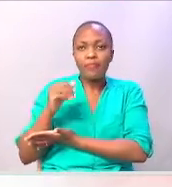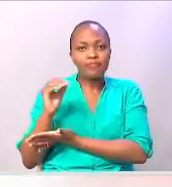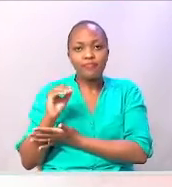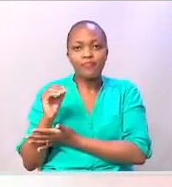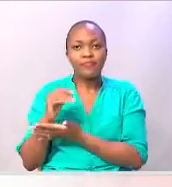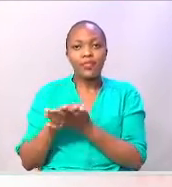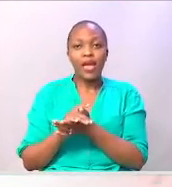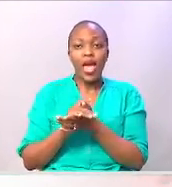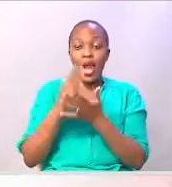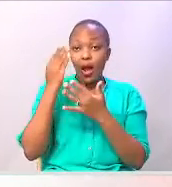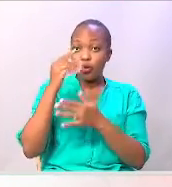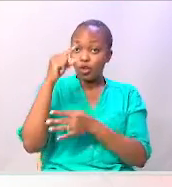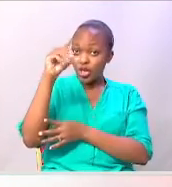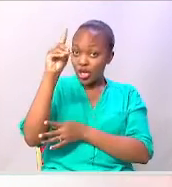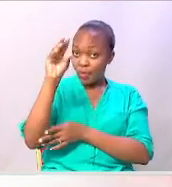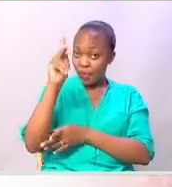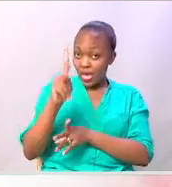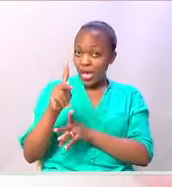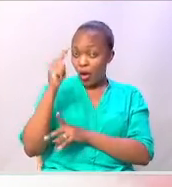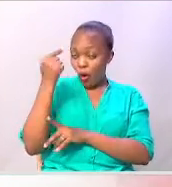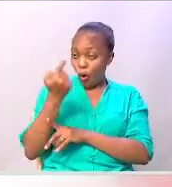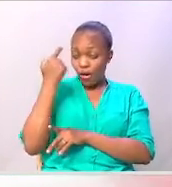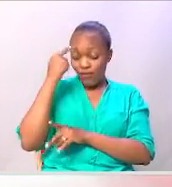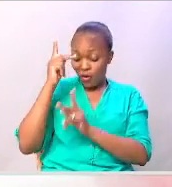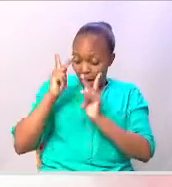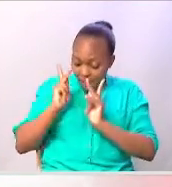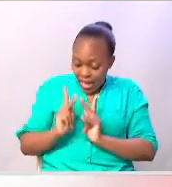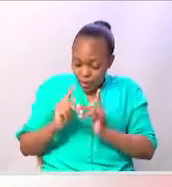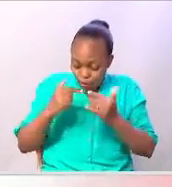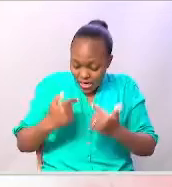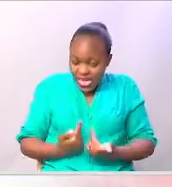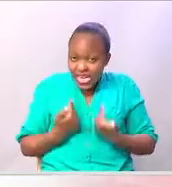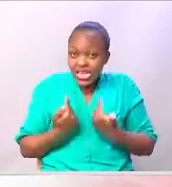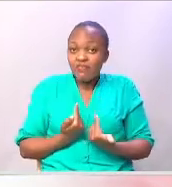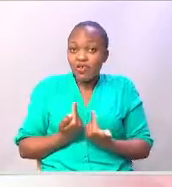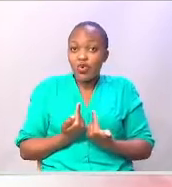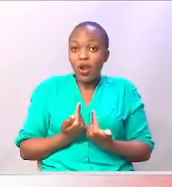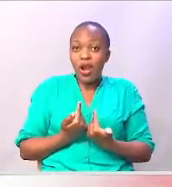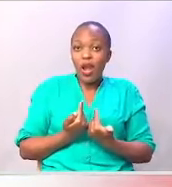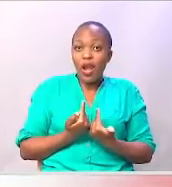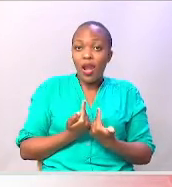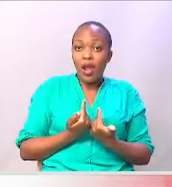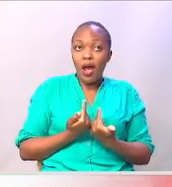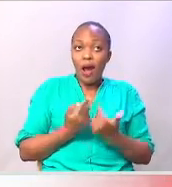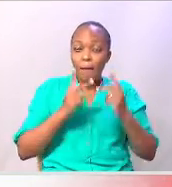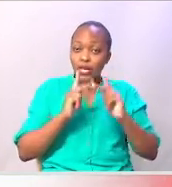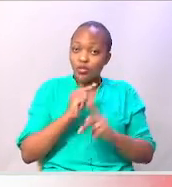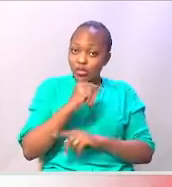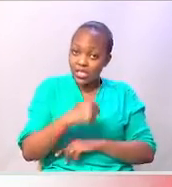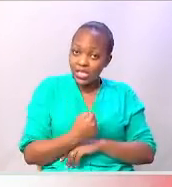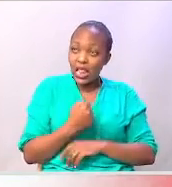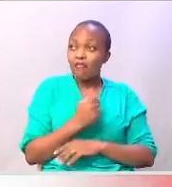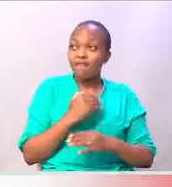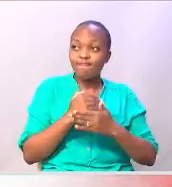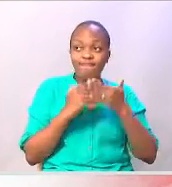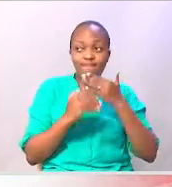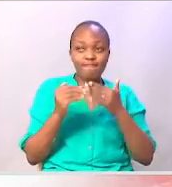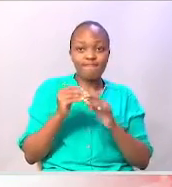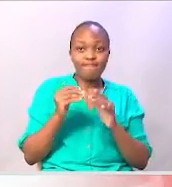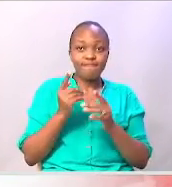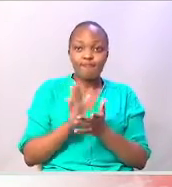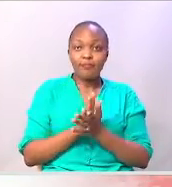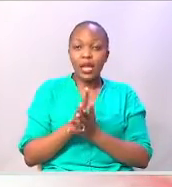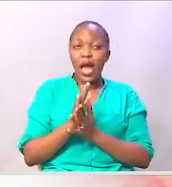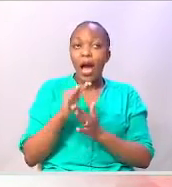imekuwa. Watu binafsi wamekuza GDP zao. We, mambo ya barabara. Barabara